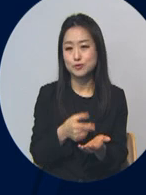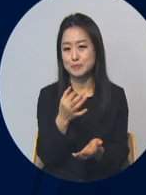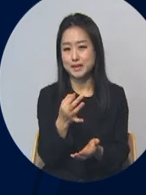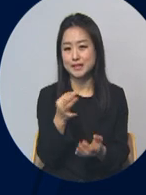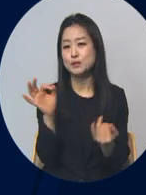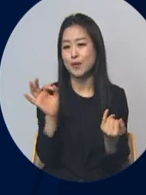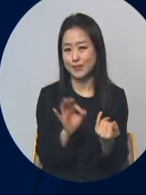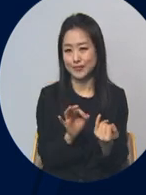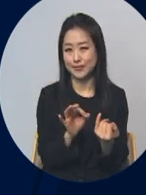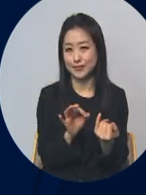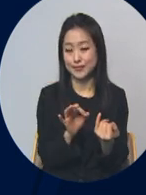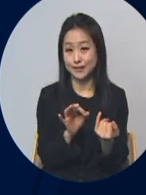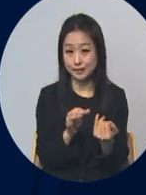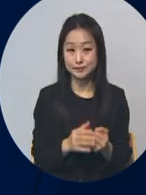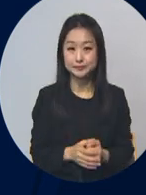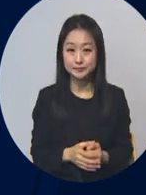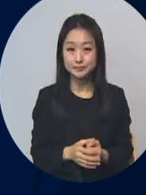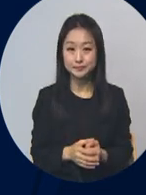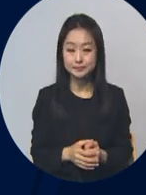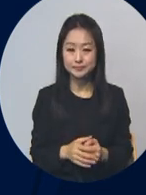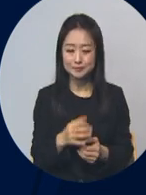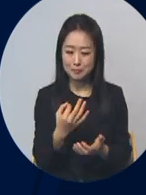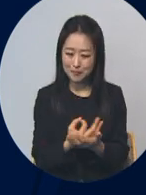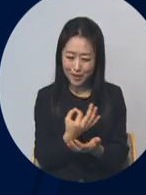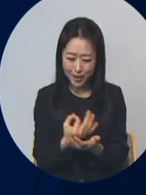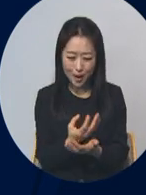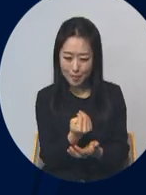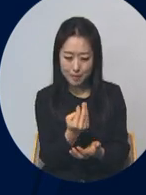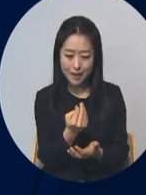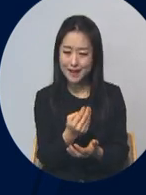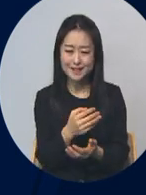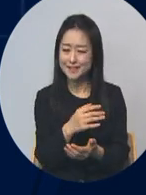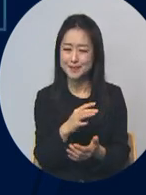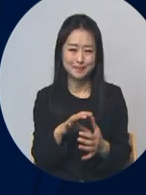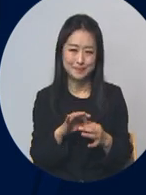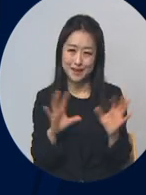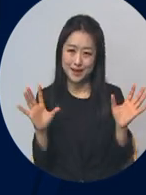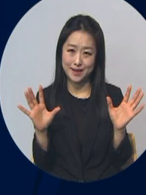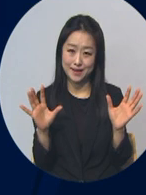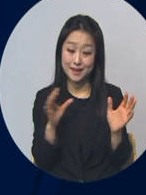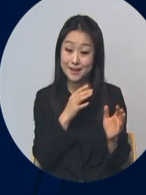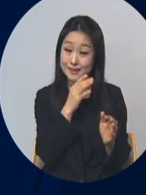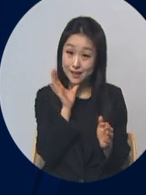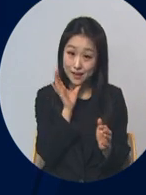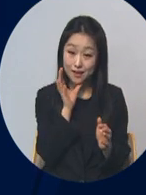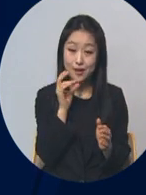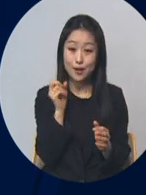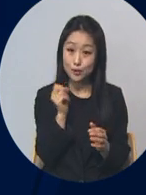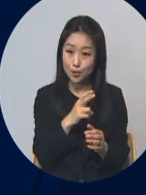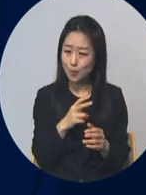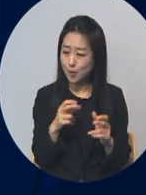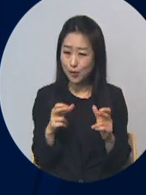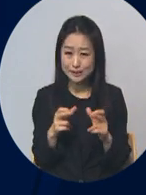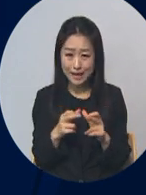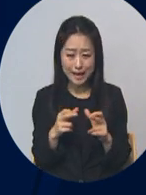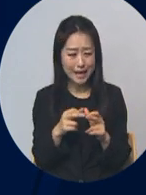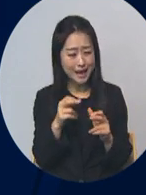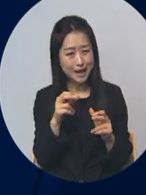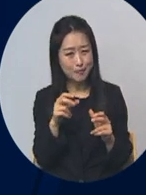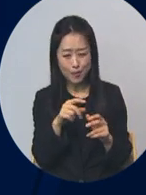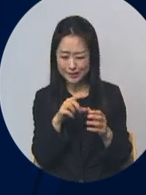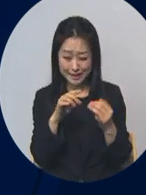지원합니다 지원 요건에서 소득 기준을 폐지한 건데 고위험 임산부와 미수가 선천성 이상화에